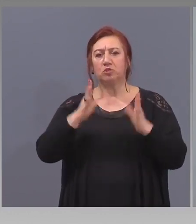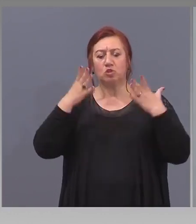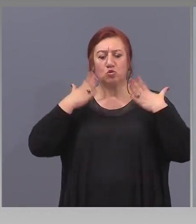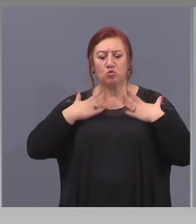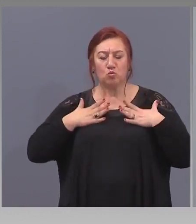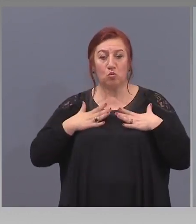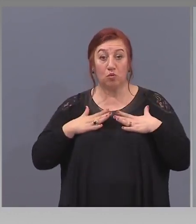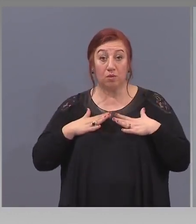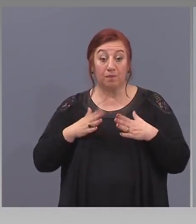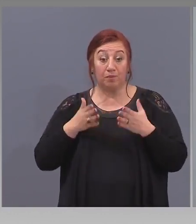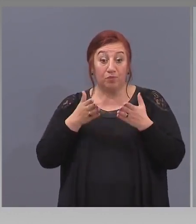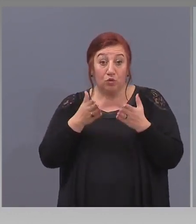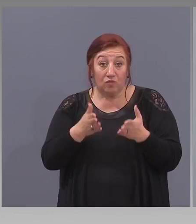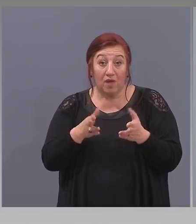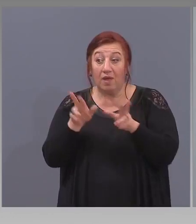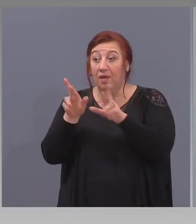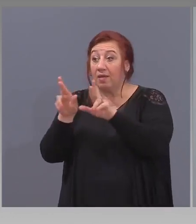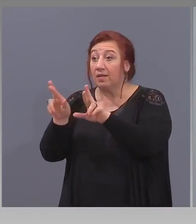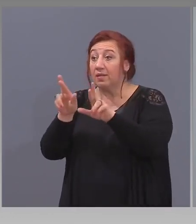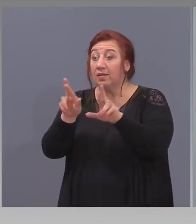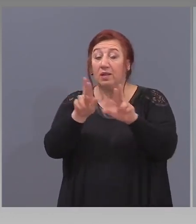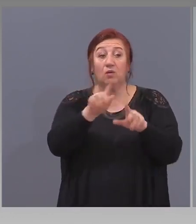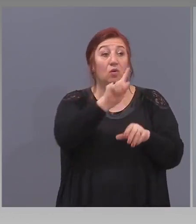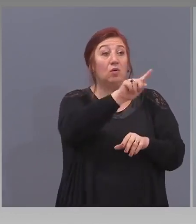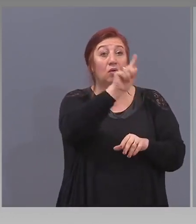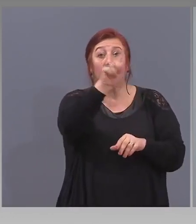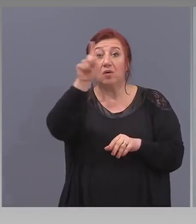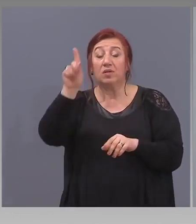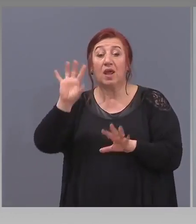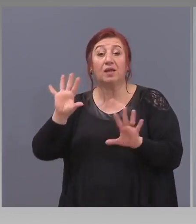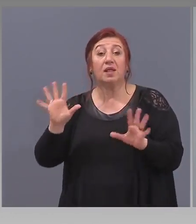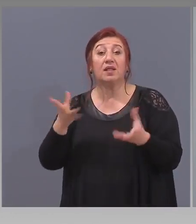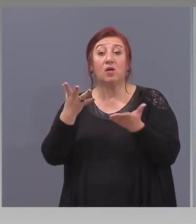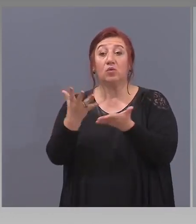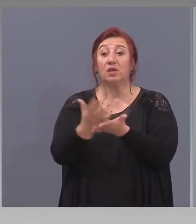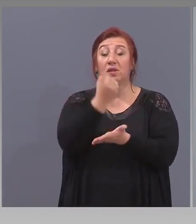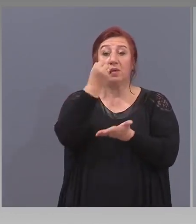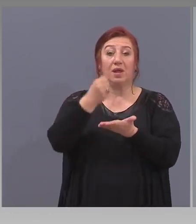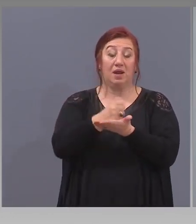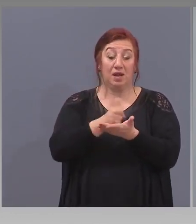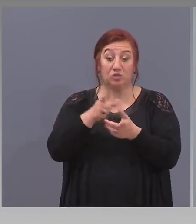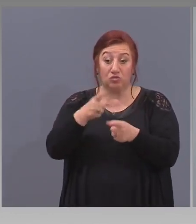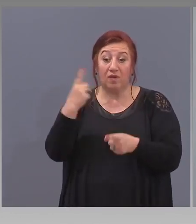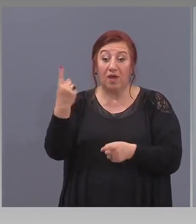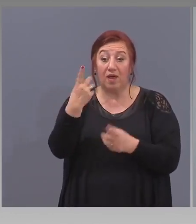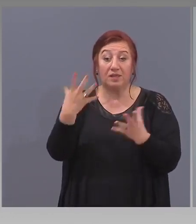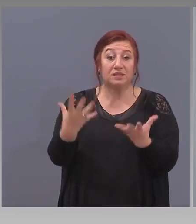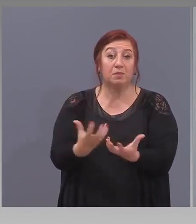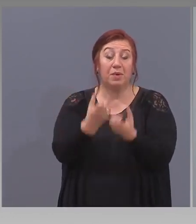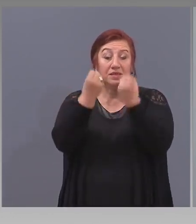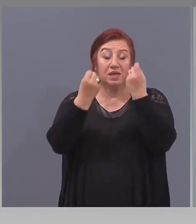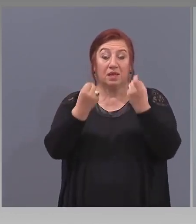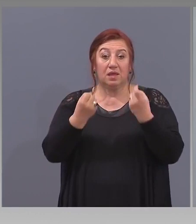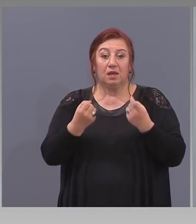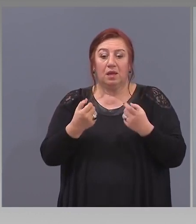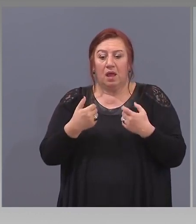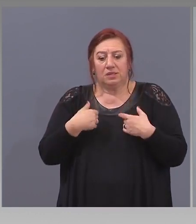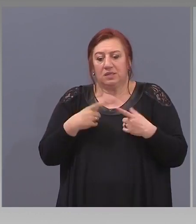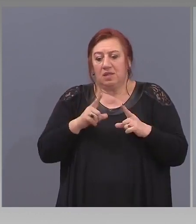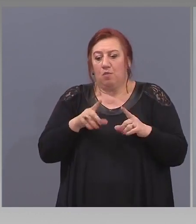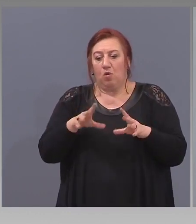Това е дано някъде някой го измисли. Това е спасението. Иначе не се